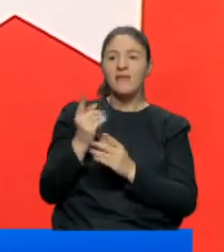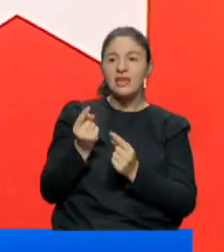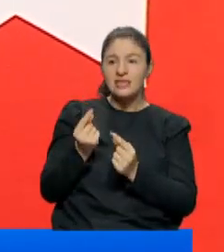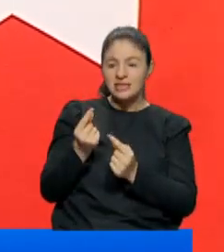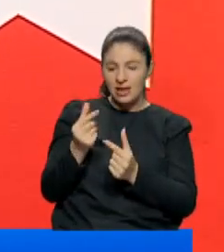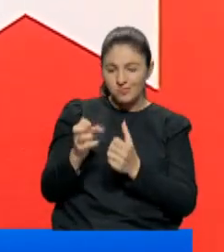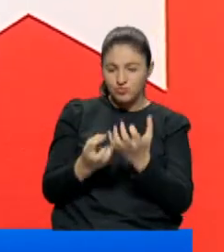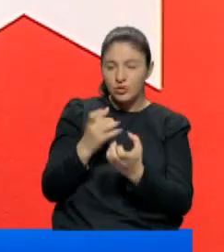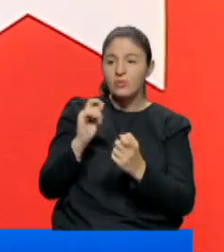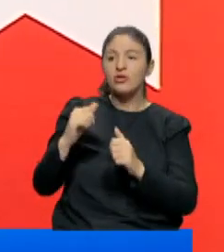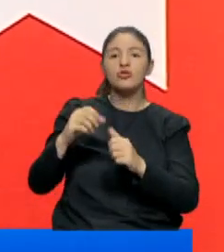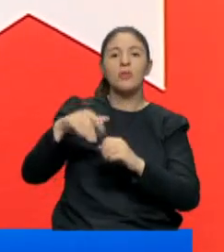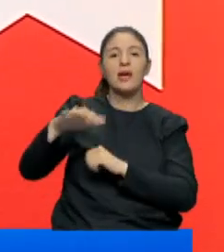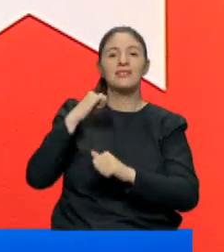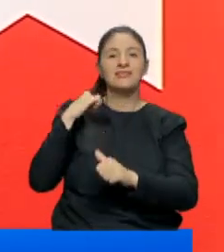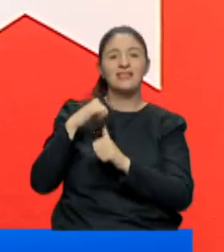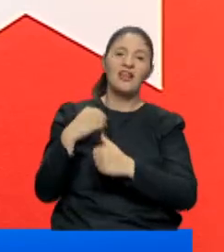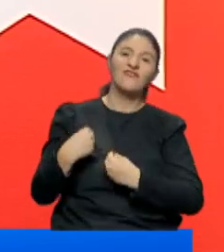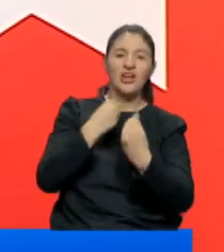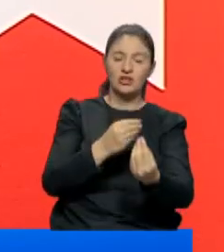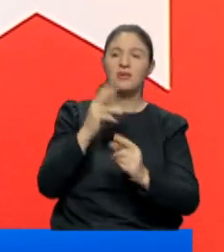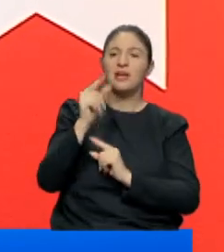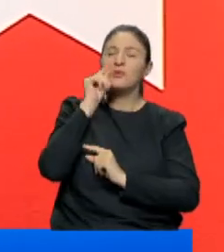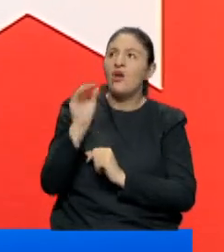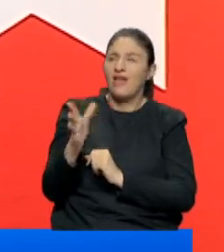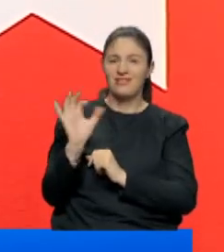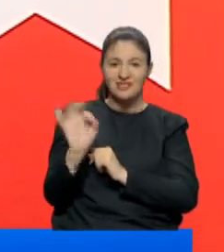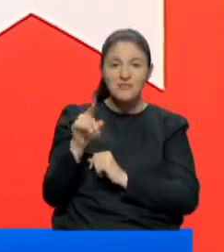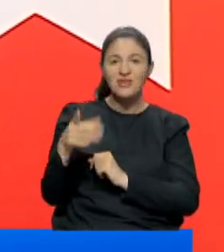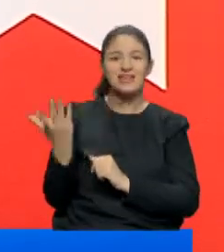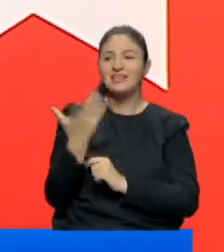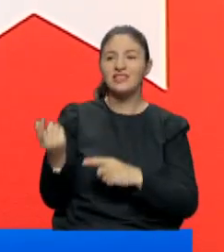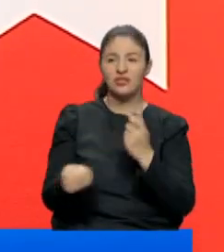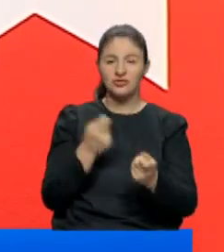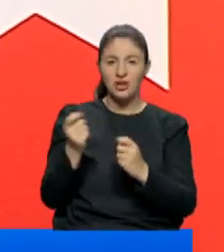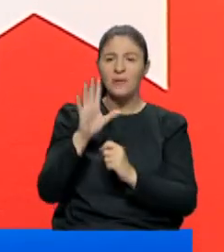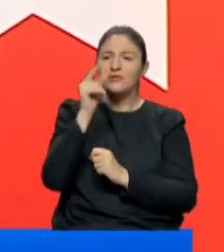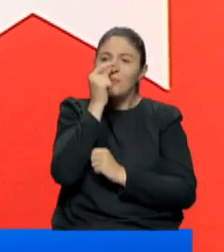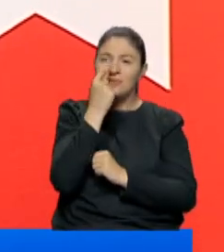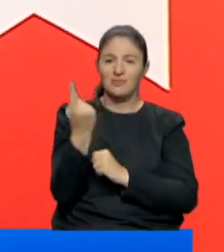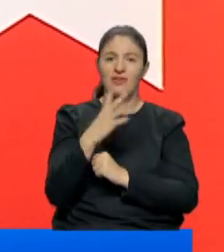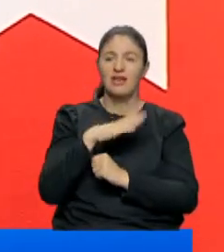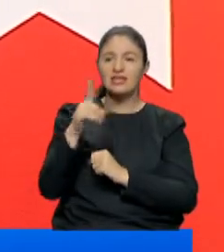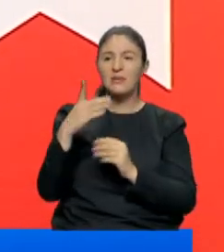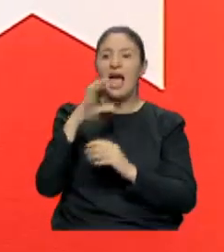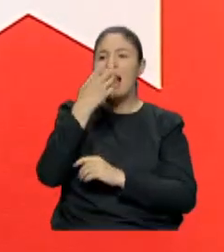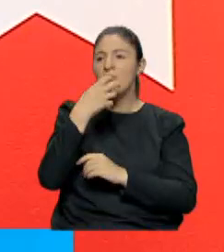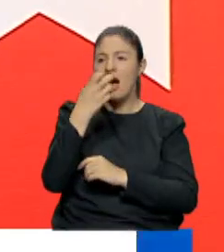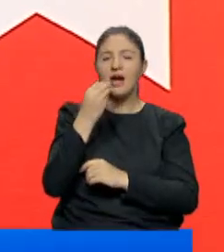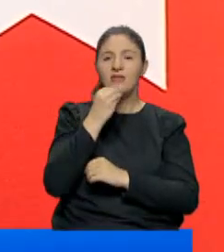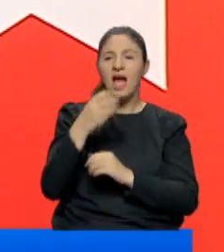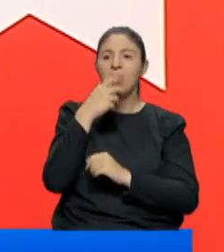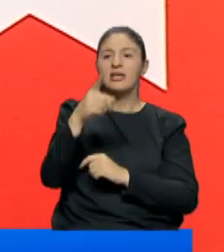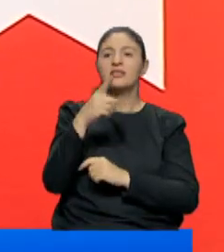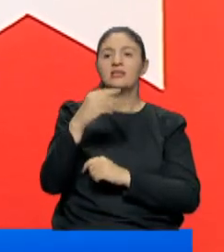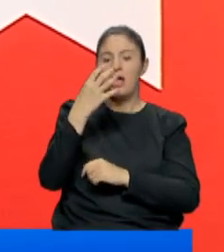Mikroorganizma haline getirip toprağa geri veriyoruz şimdi İlker ve çok enteresan bir Bunlar nasıl çalışıyor basit bir şey var Siz bir elma yediğiniz